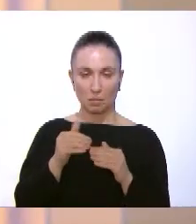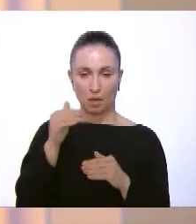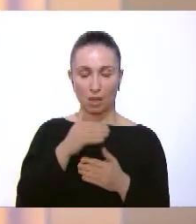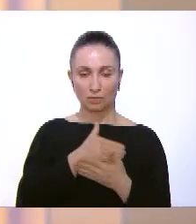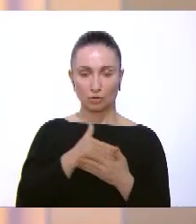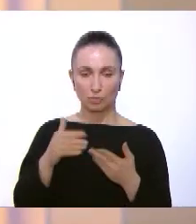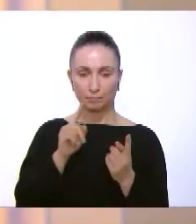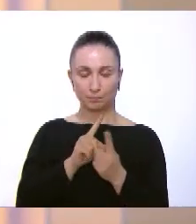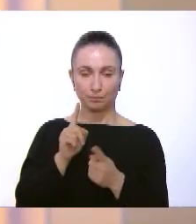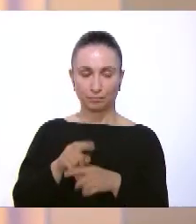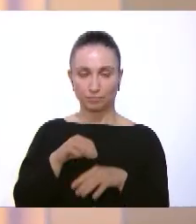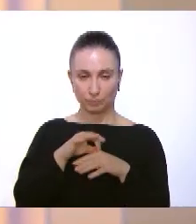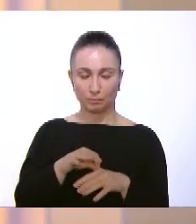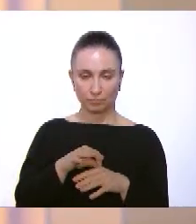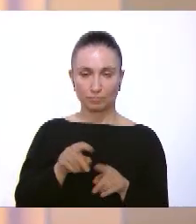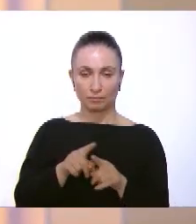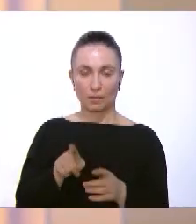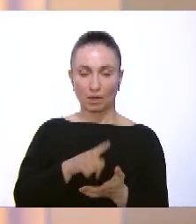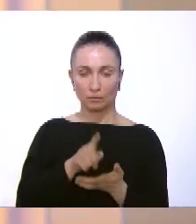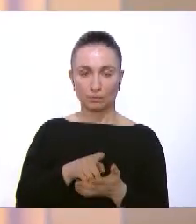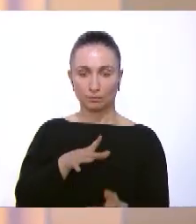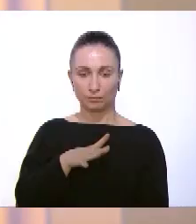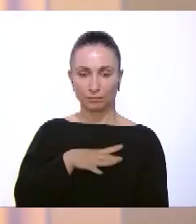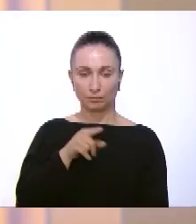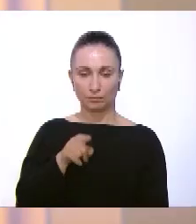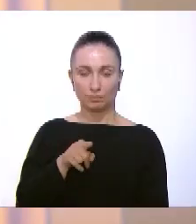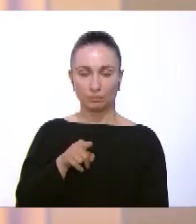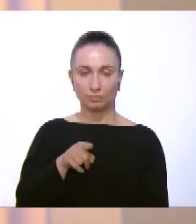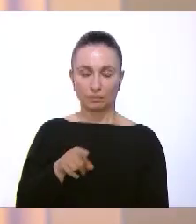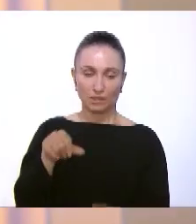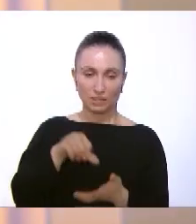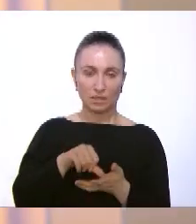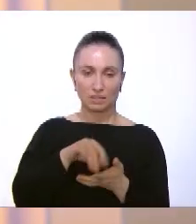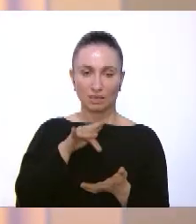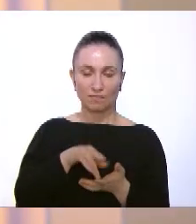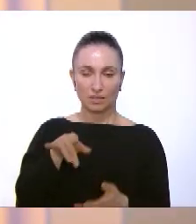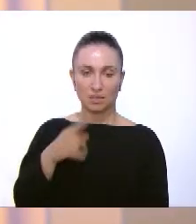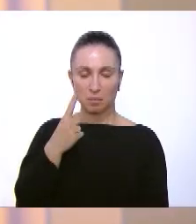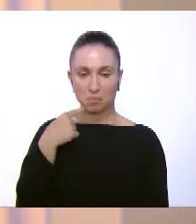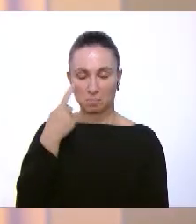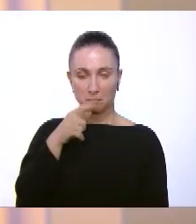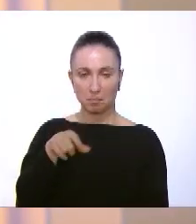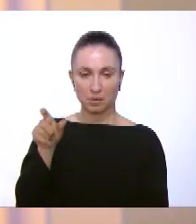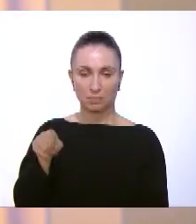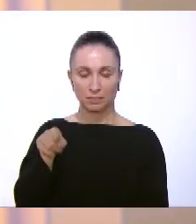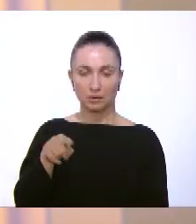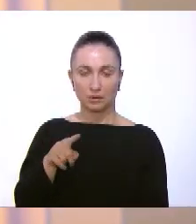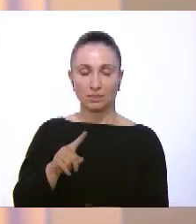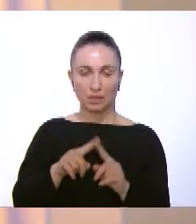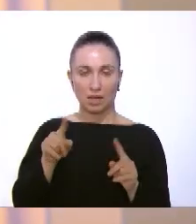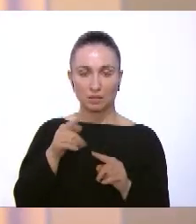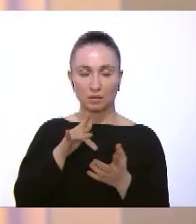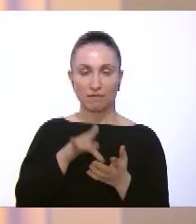დონის შეხვედრა გამართულიყო და აუცილებელი იყო იქ დასწრება ქვეყნის პირველი პირებისა, განსაკუთრებით